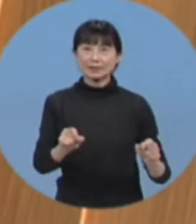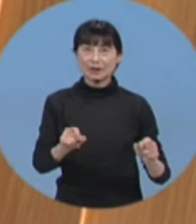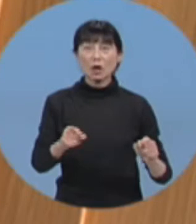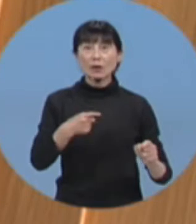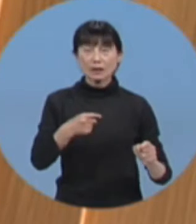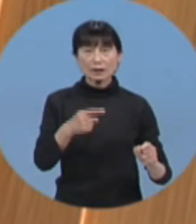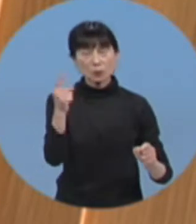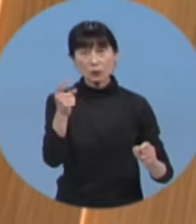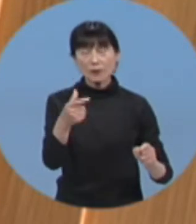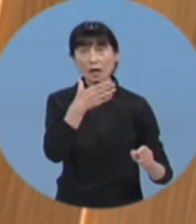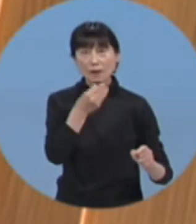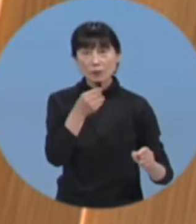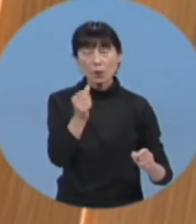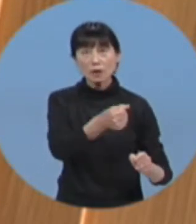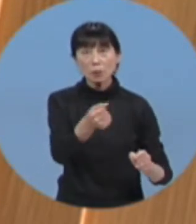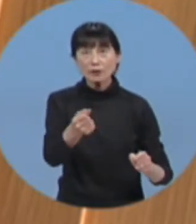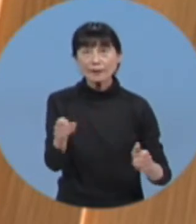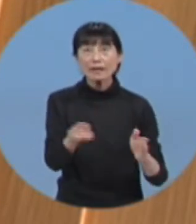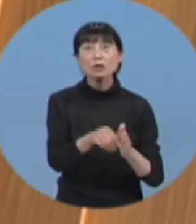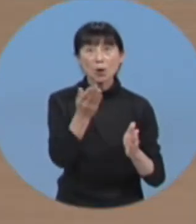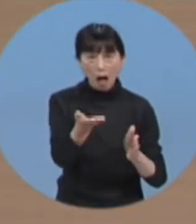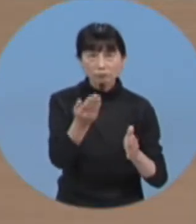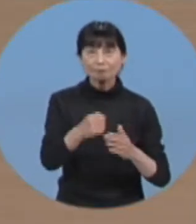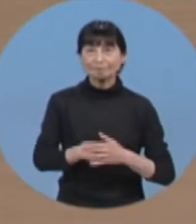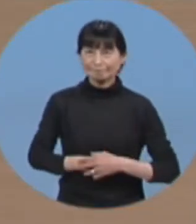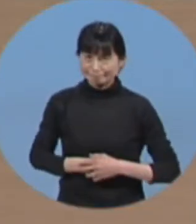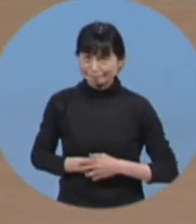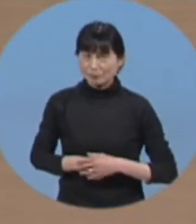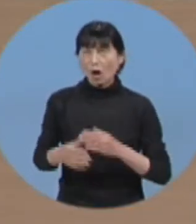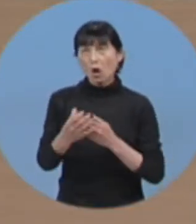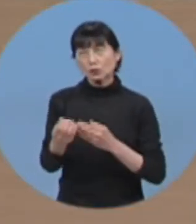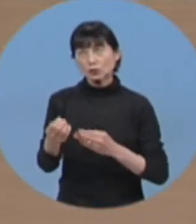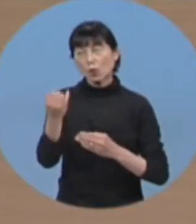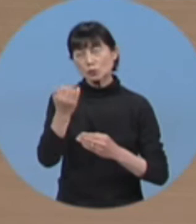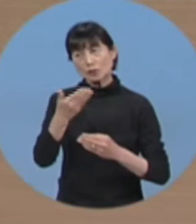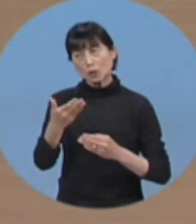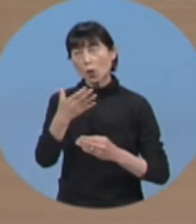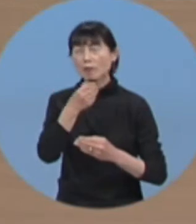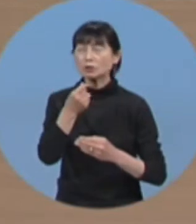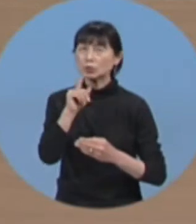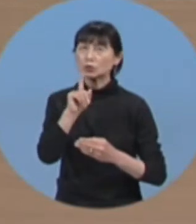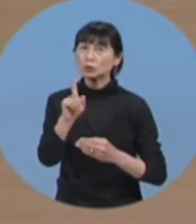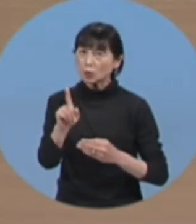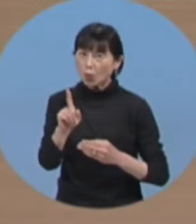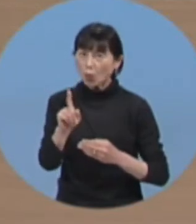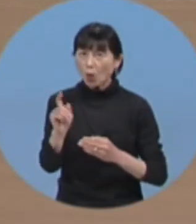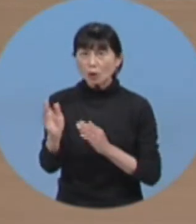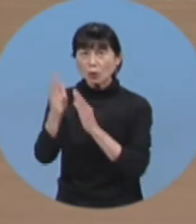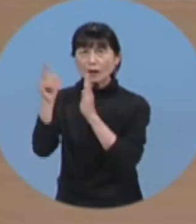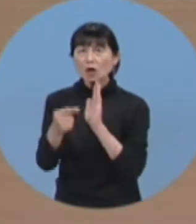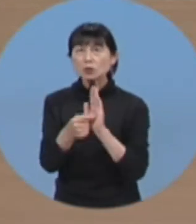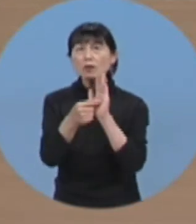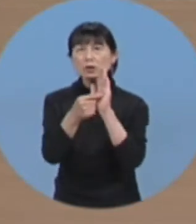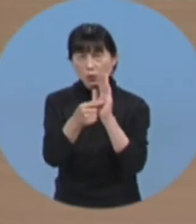はどんな海の恵みをリポートしてきたでしょうか。 富津の海の恵みといえば海苔が有名